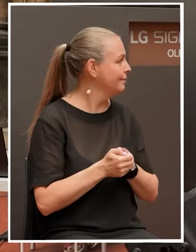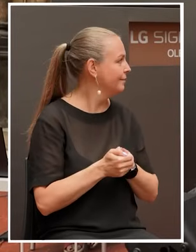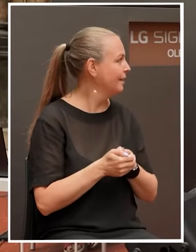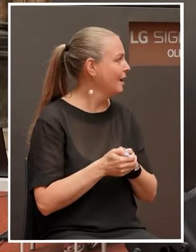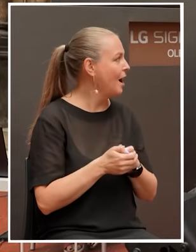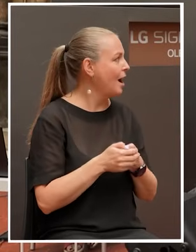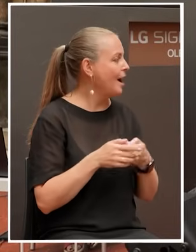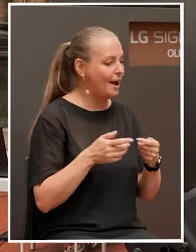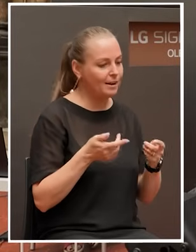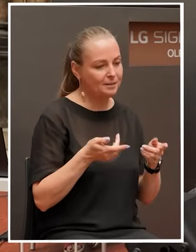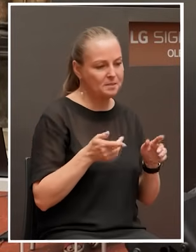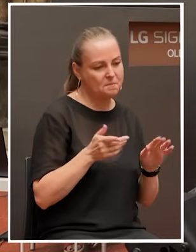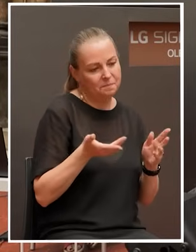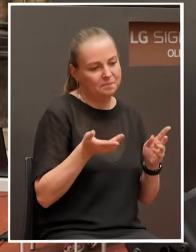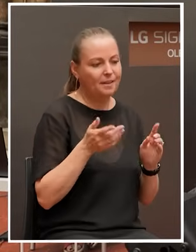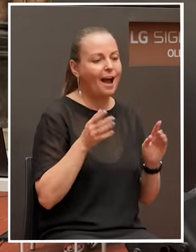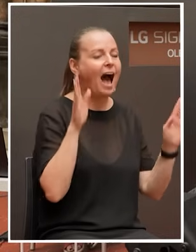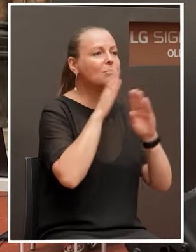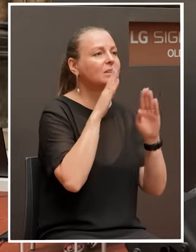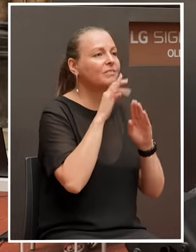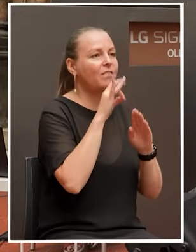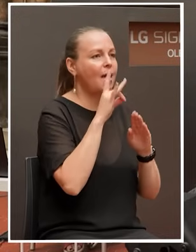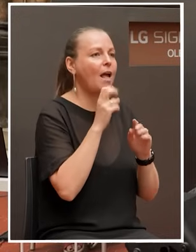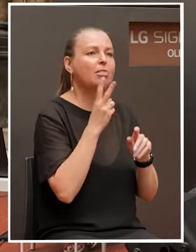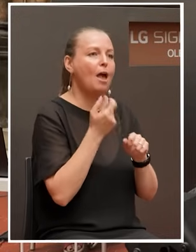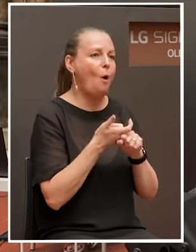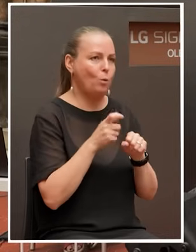В общем, атмосферно не очень объяснимая.